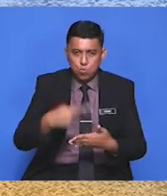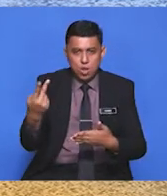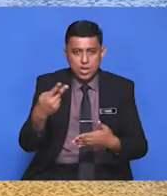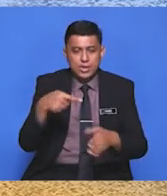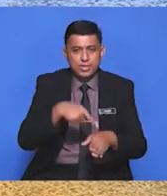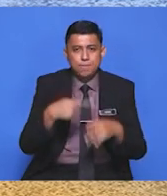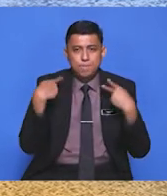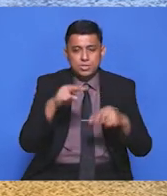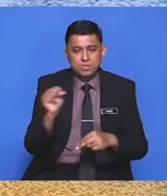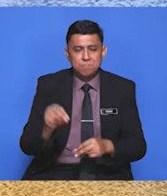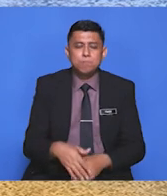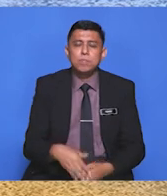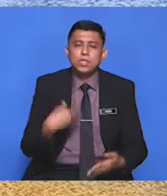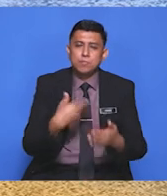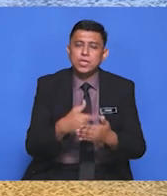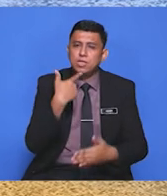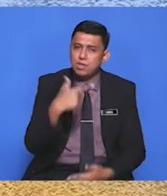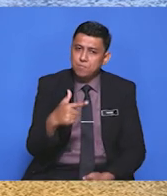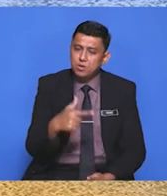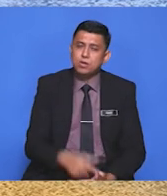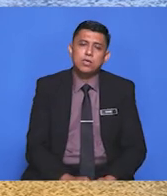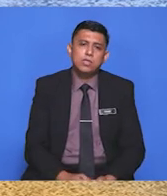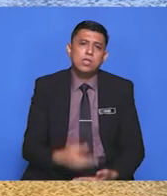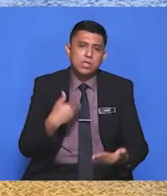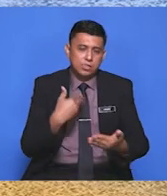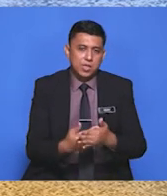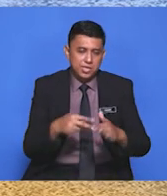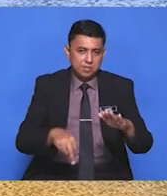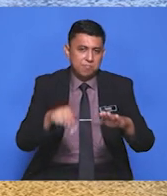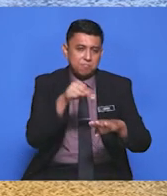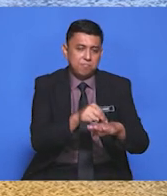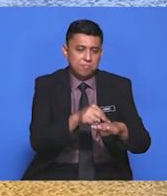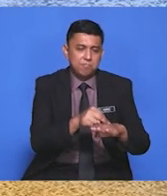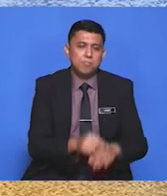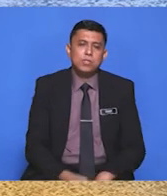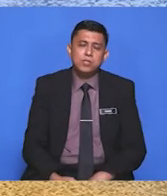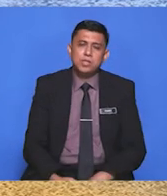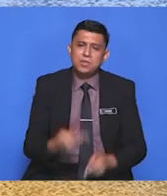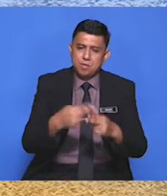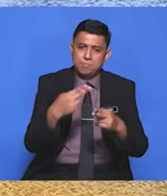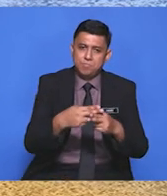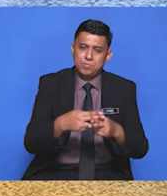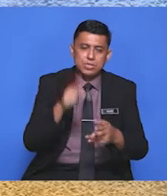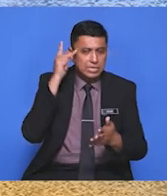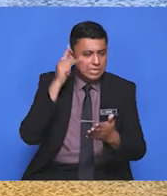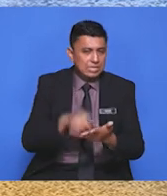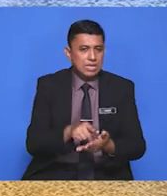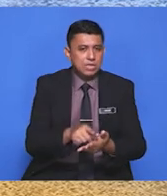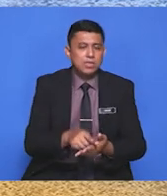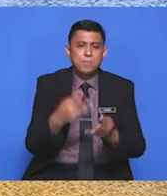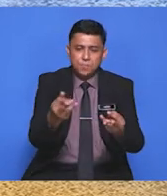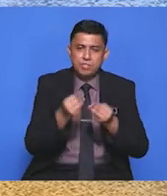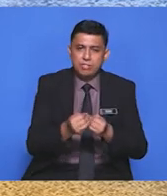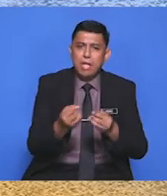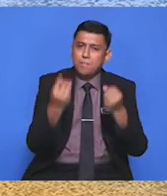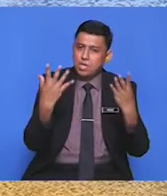Dan semakin lama, harga tudung tadi semakin dinaikkan apabila jenama telah terkenal dan permintaan